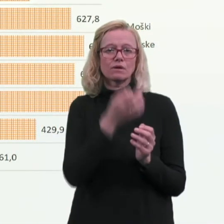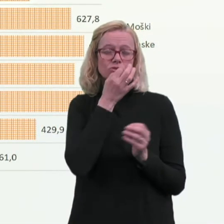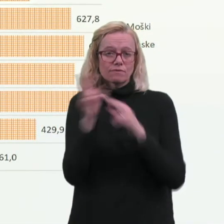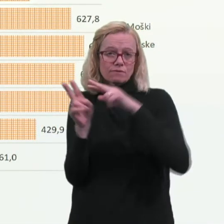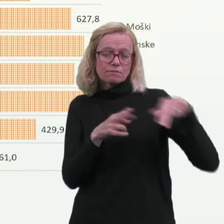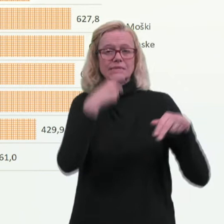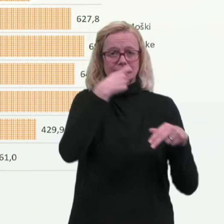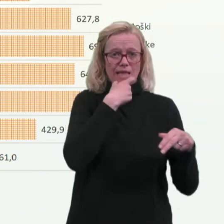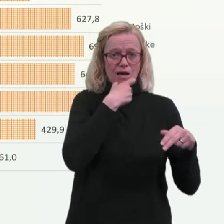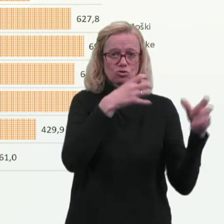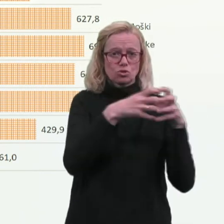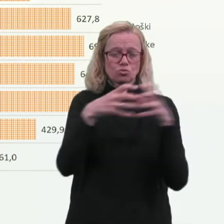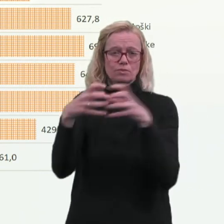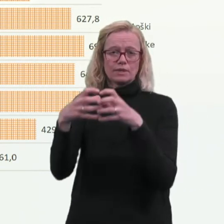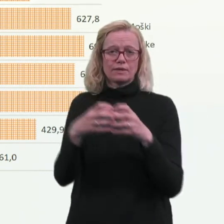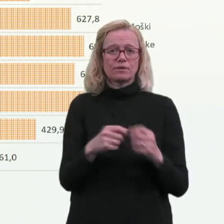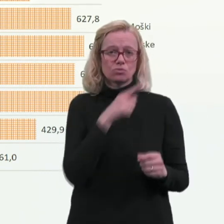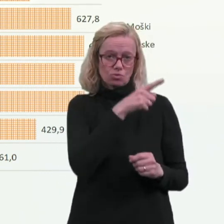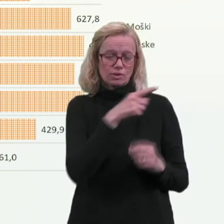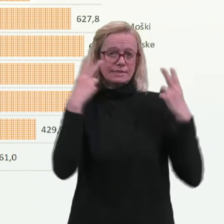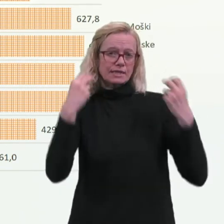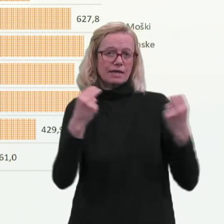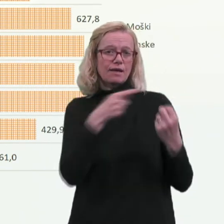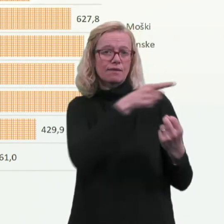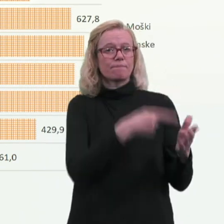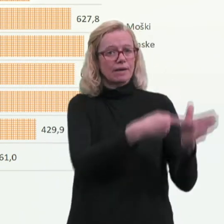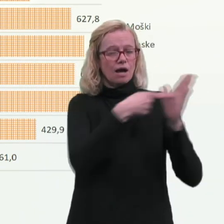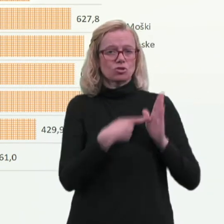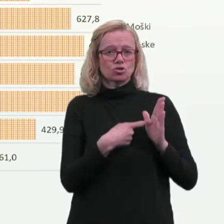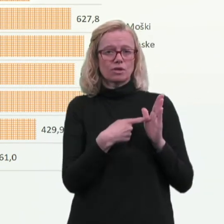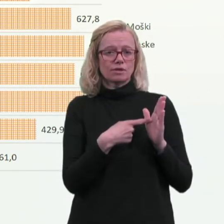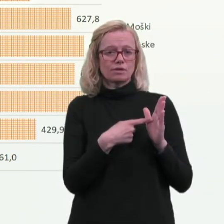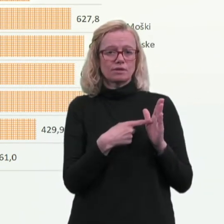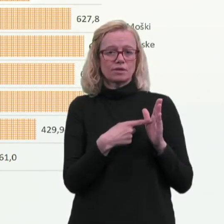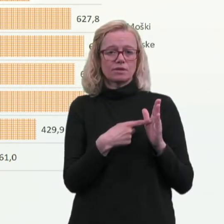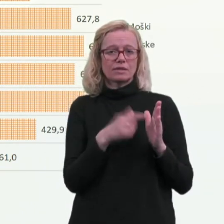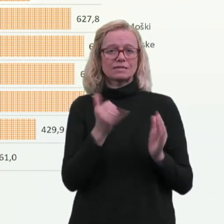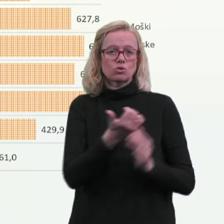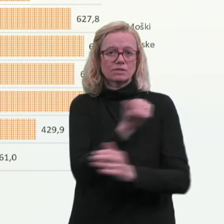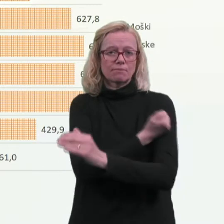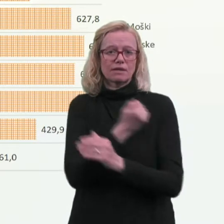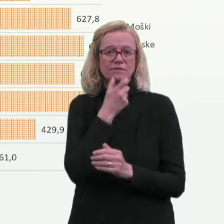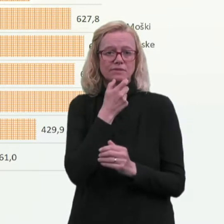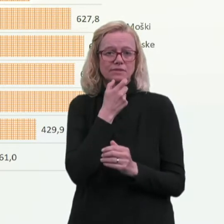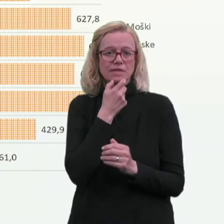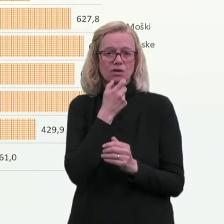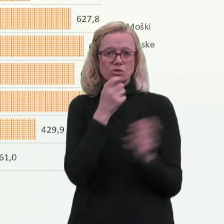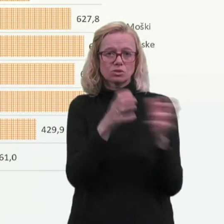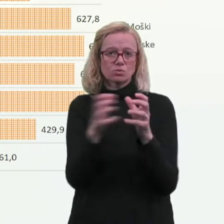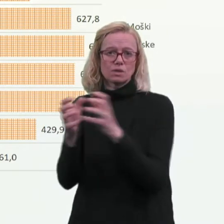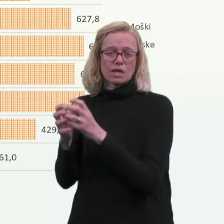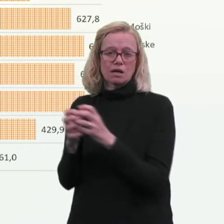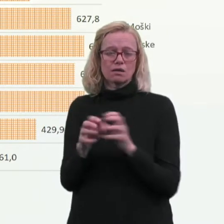starostne skupine, je to tista slika, ki pravzaprav nam kaže, da smo z cepljenjem v starostnih